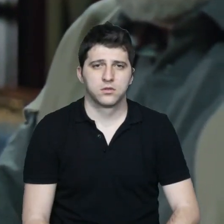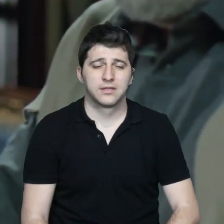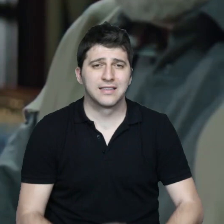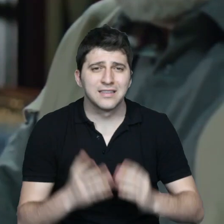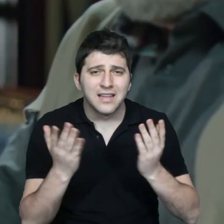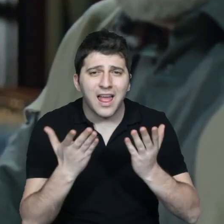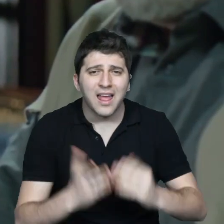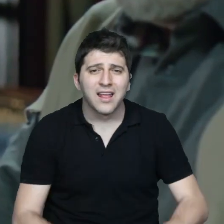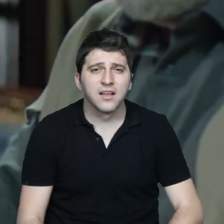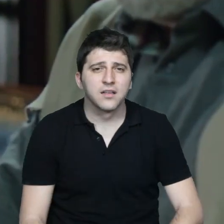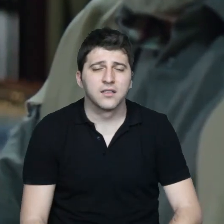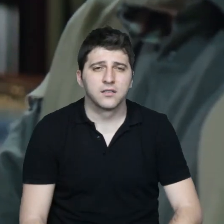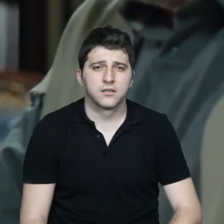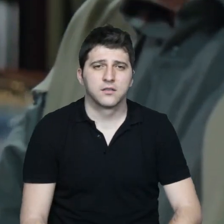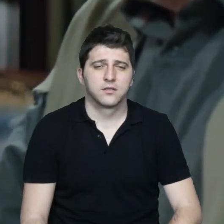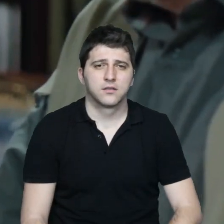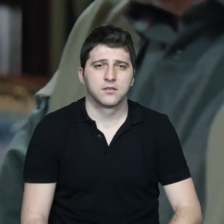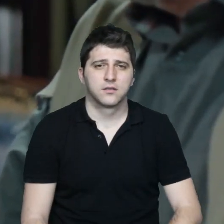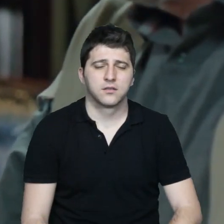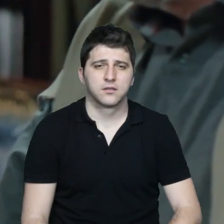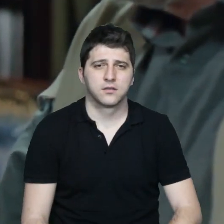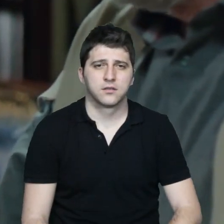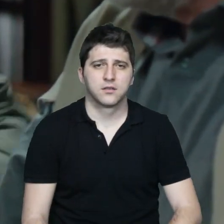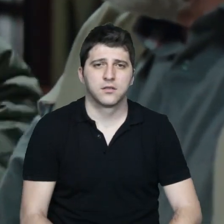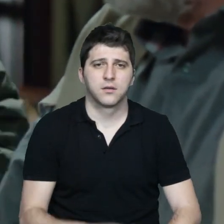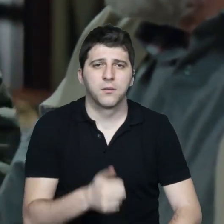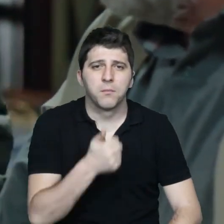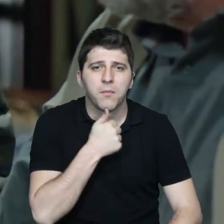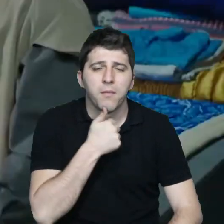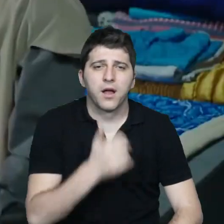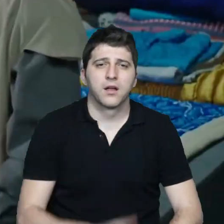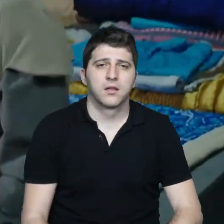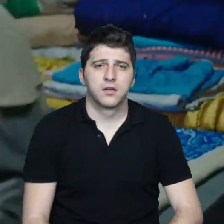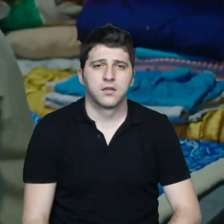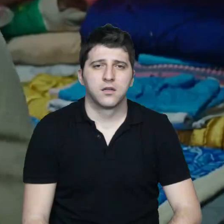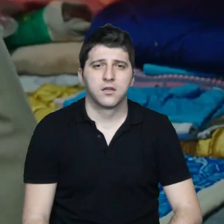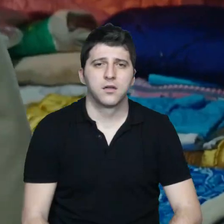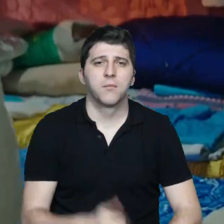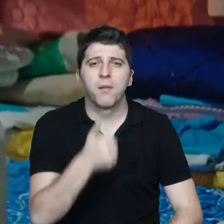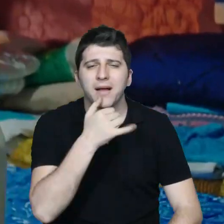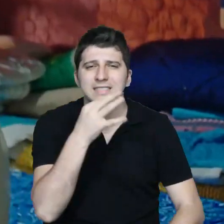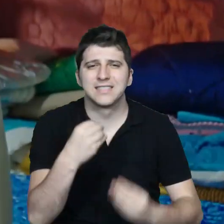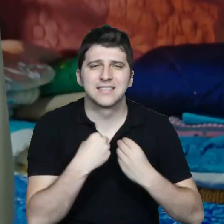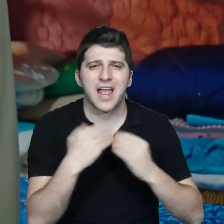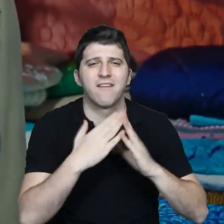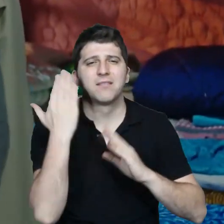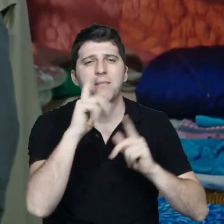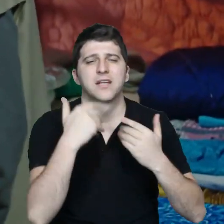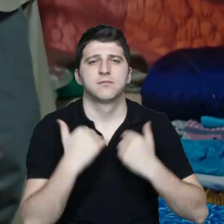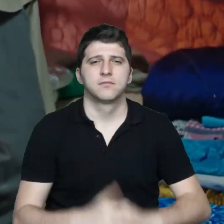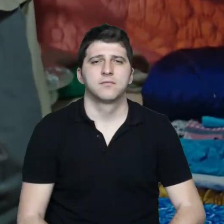Ne? İndirdi telefonu. Baba. Bana destur baba. Eve gitmem